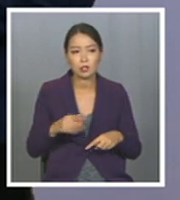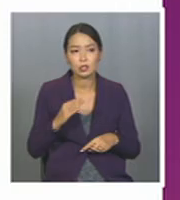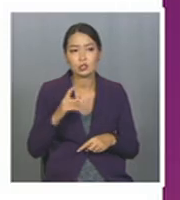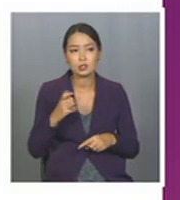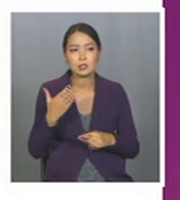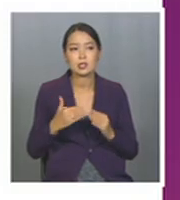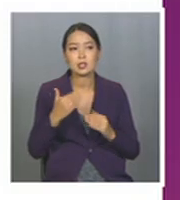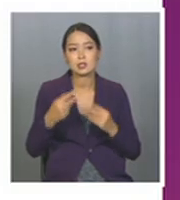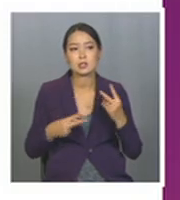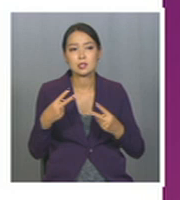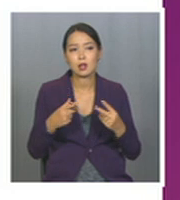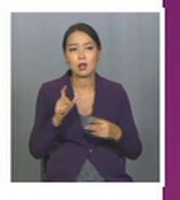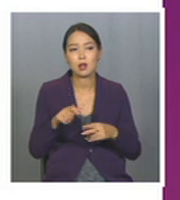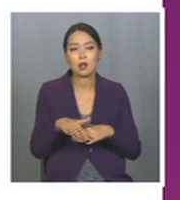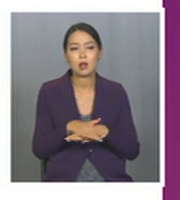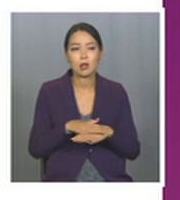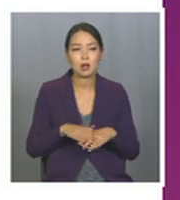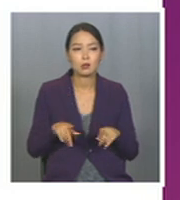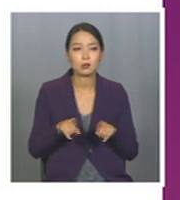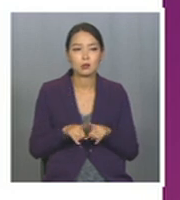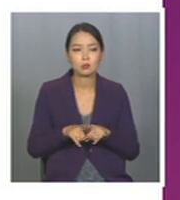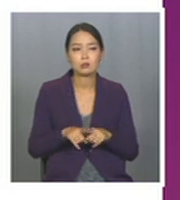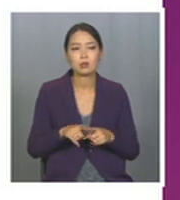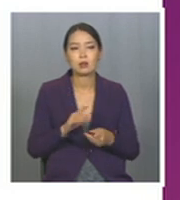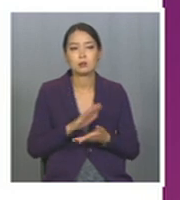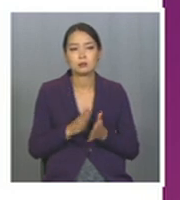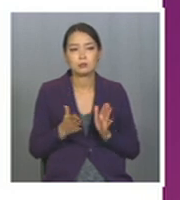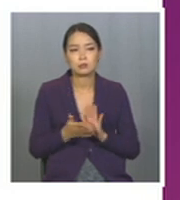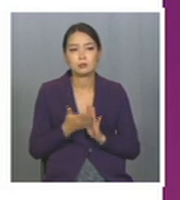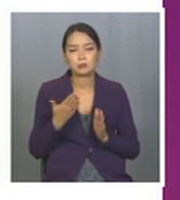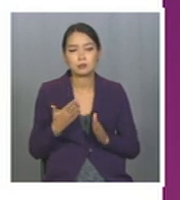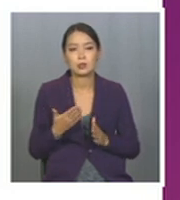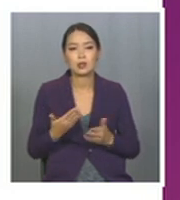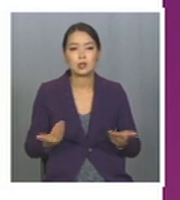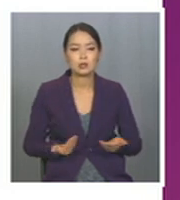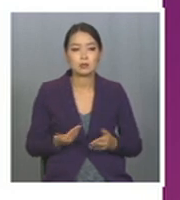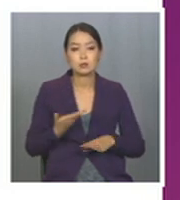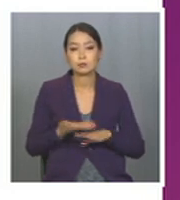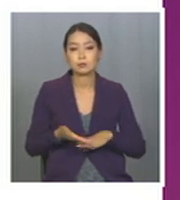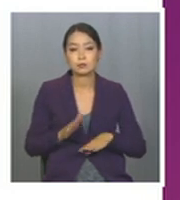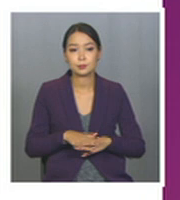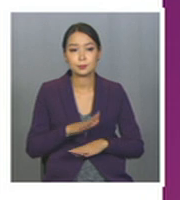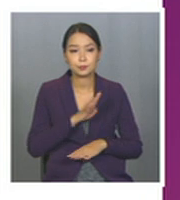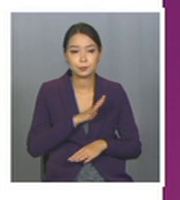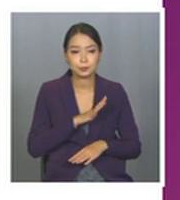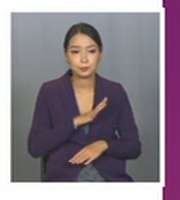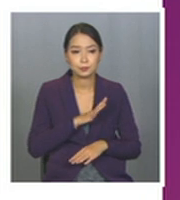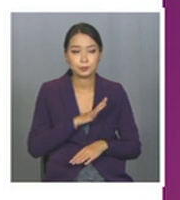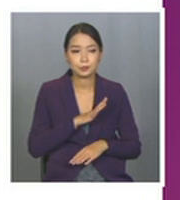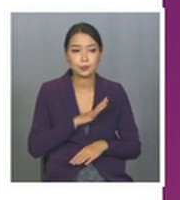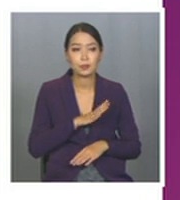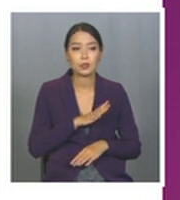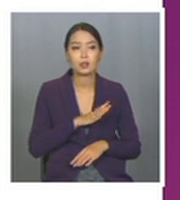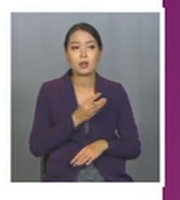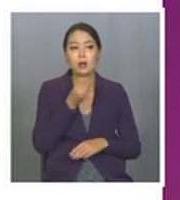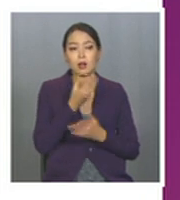салыстырғанда, дәл осы ұжымдастыру жылдарында халықтың тұрмыс жағдайы айтарлықтай нашарлады. Азық-түлік проблемасының